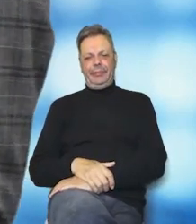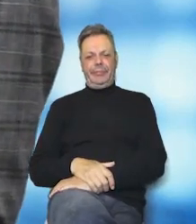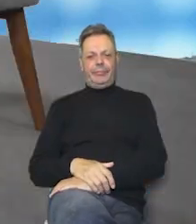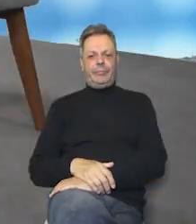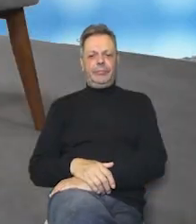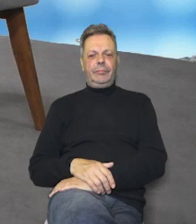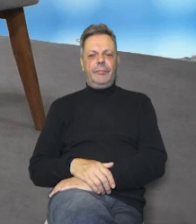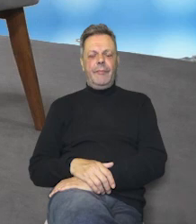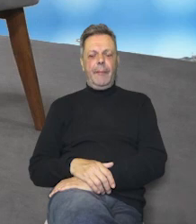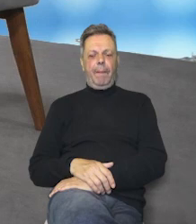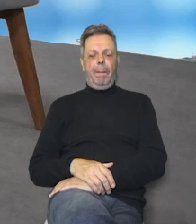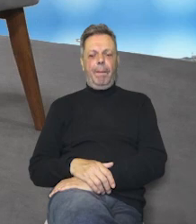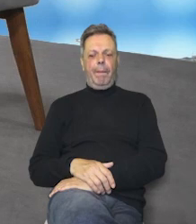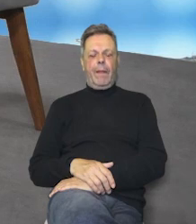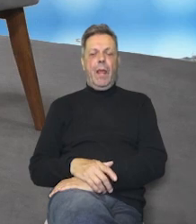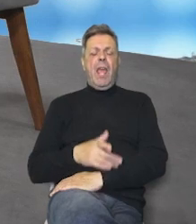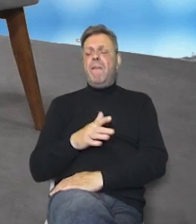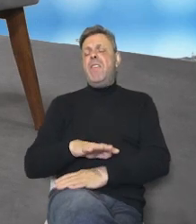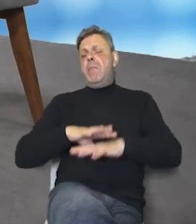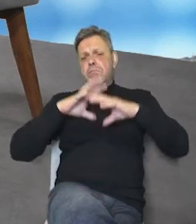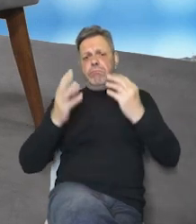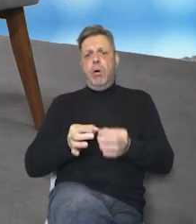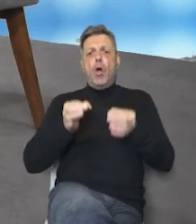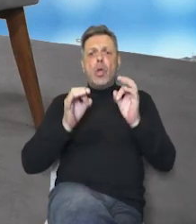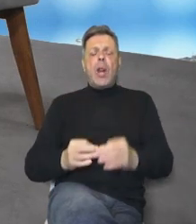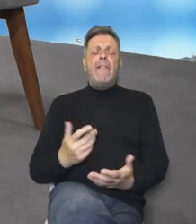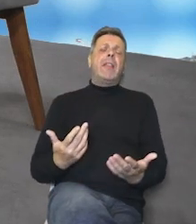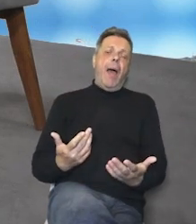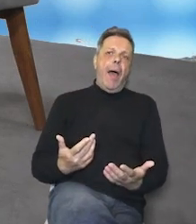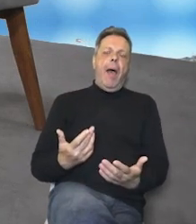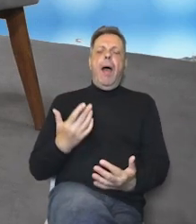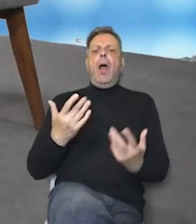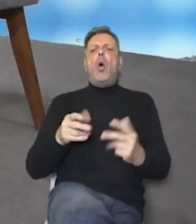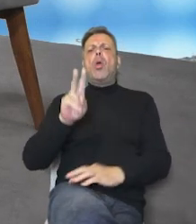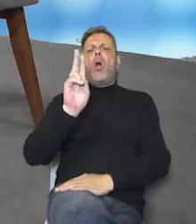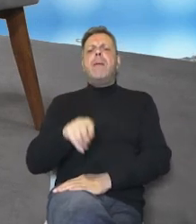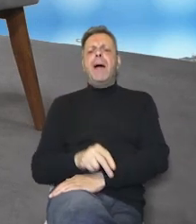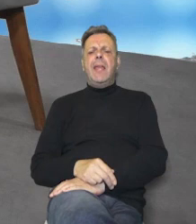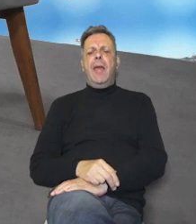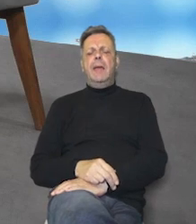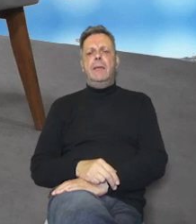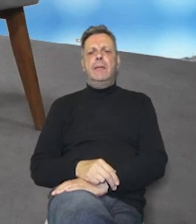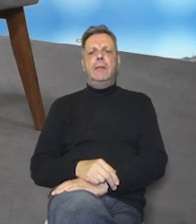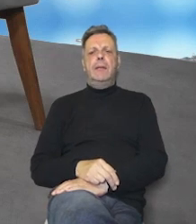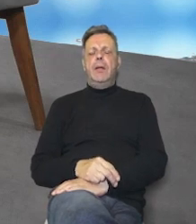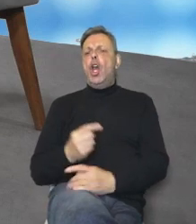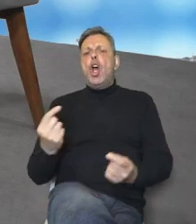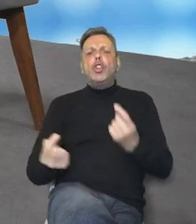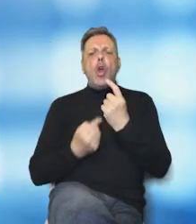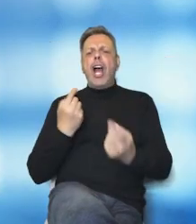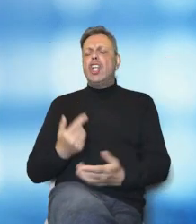ste osiguravate, a inače, koliko imate tih zbivanja, koliko